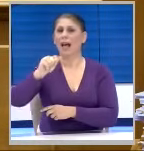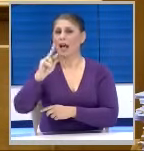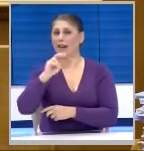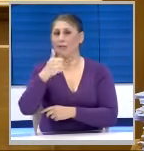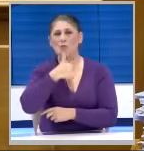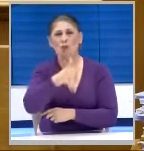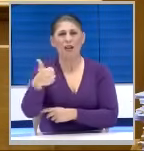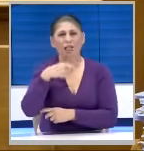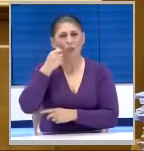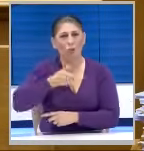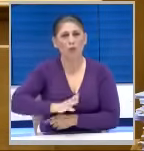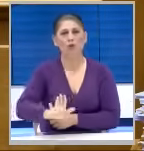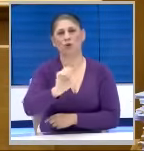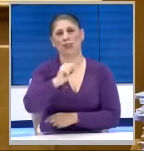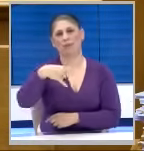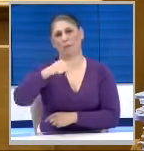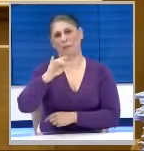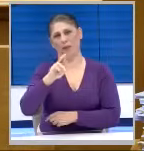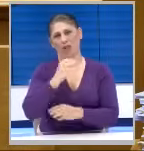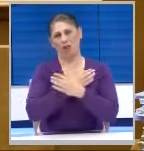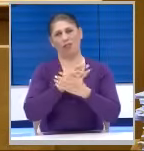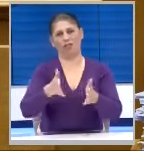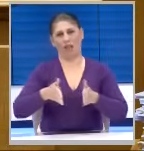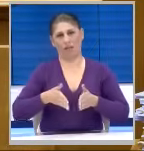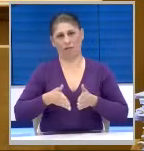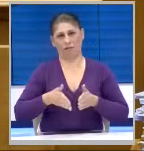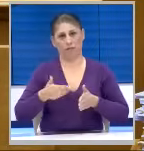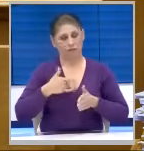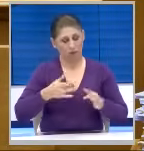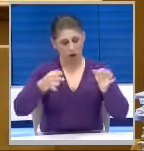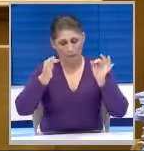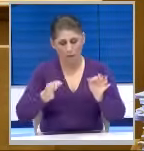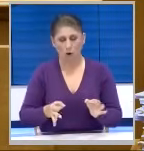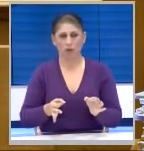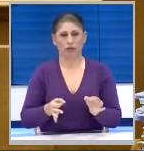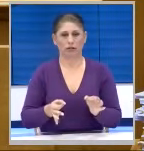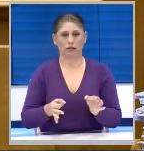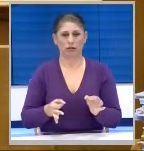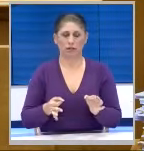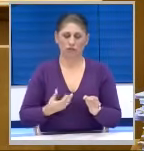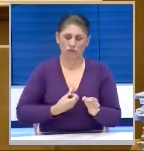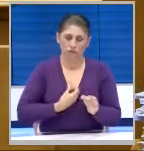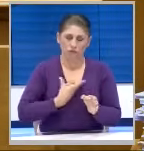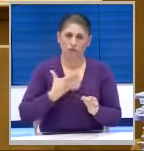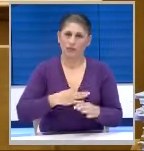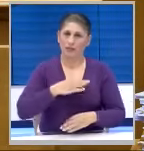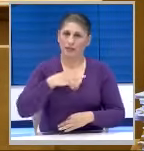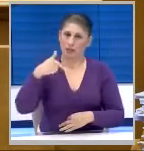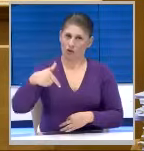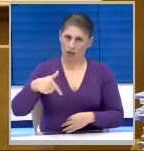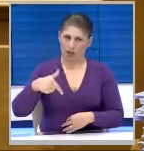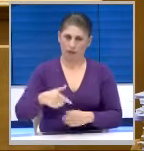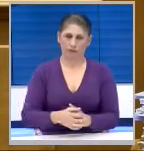της σπύρου εγώ έχω απόλυτη συναίσθηση λοιπόν κύριε